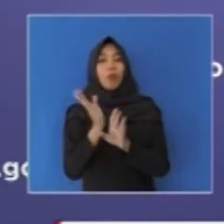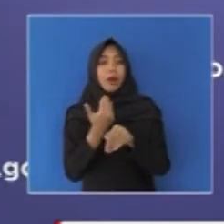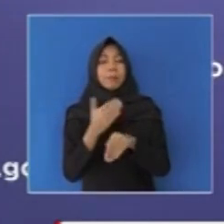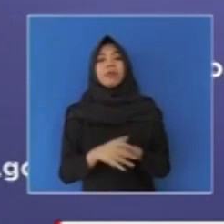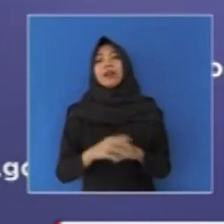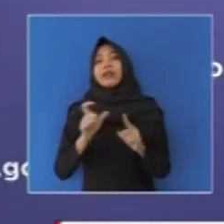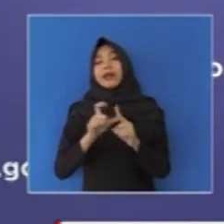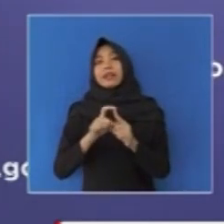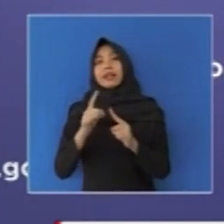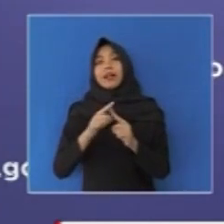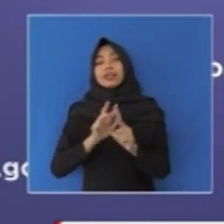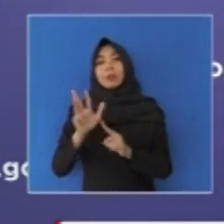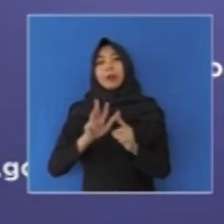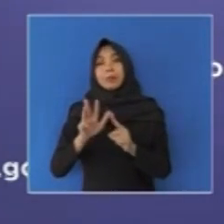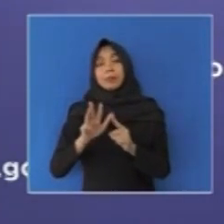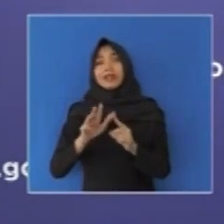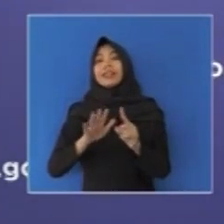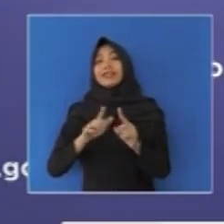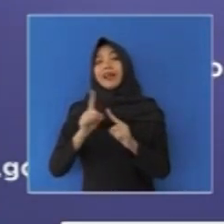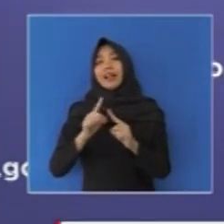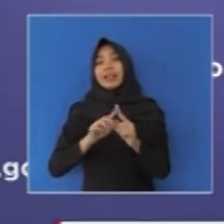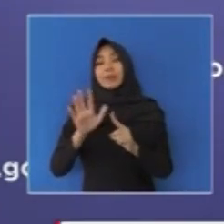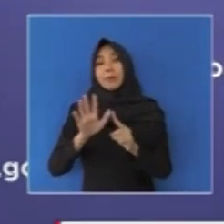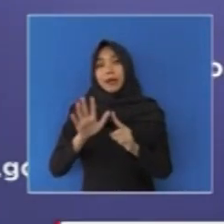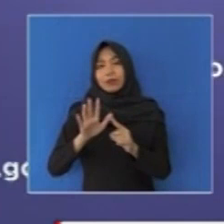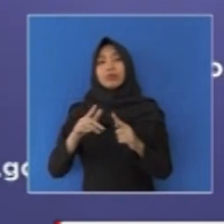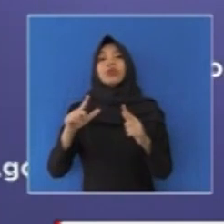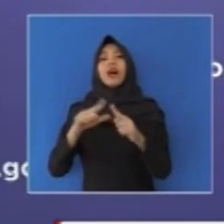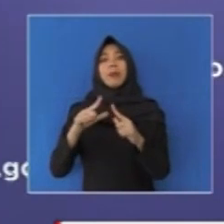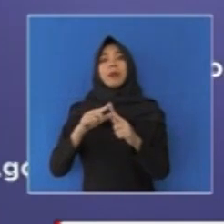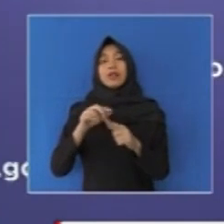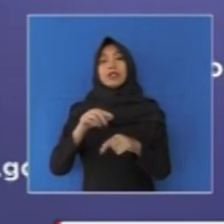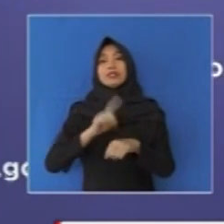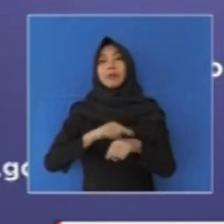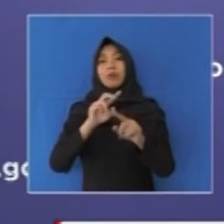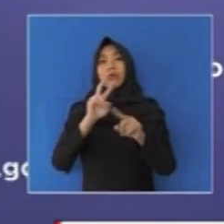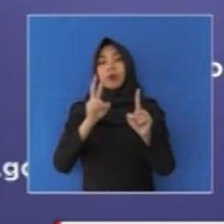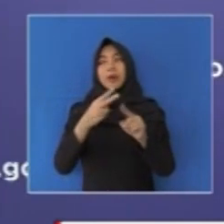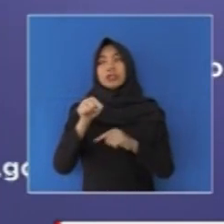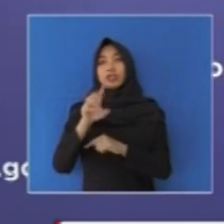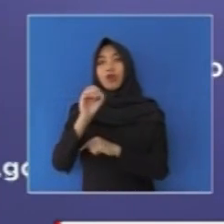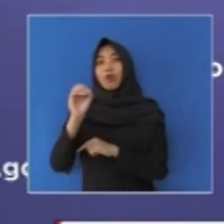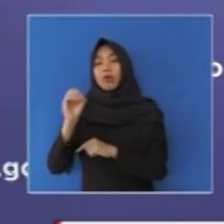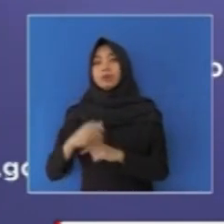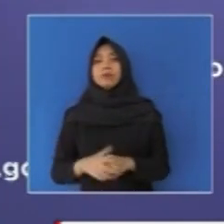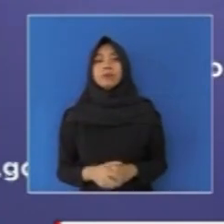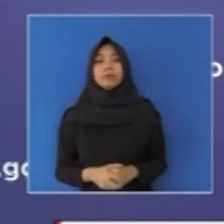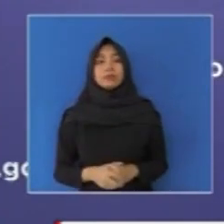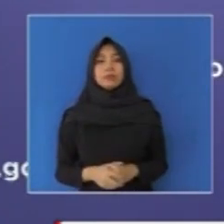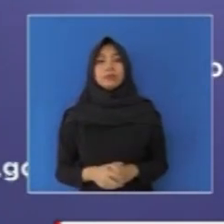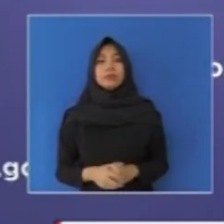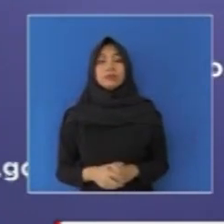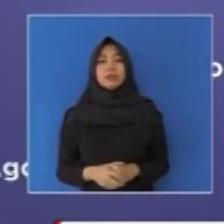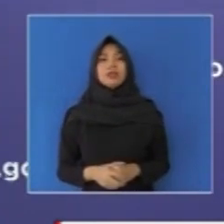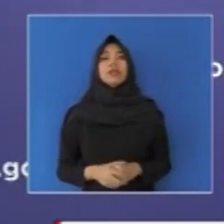data COVID-19 per tanggal 15 April pukul 12.00. Uji PCR yang